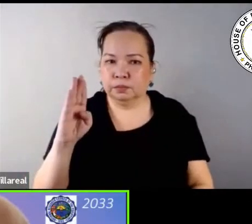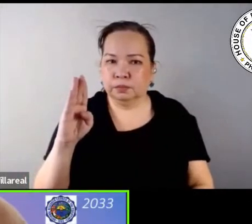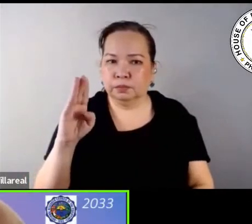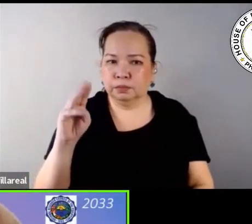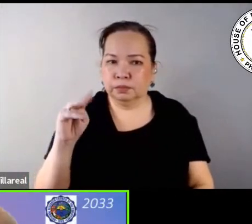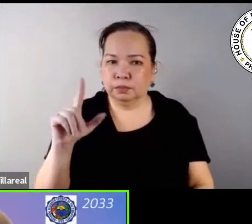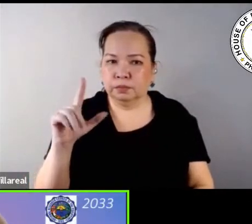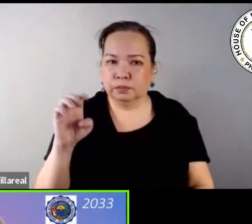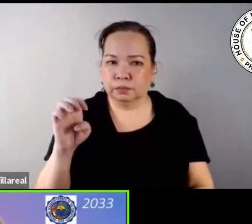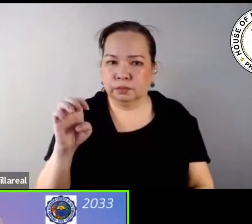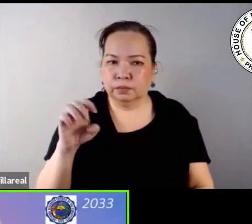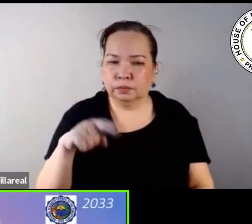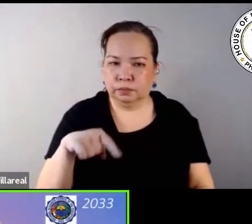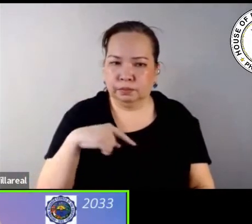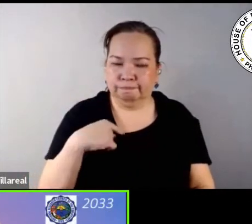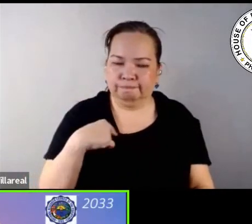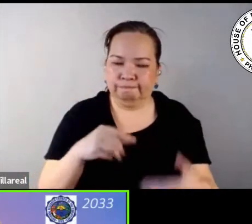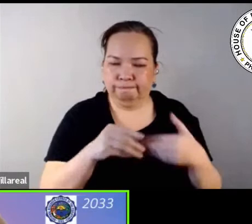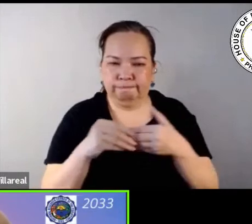ng NRCP.